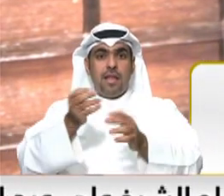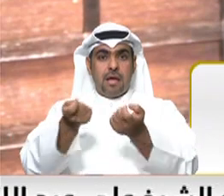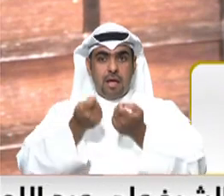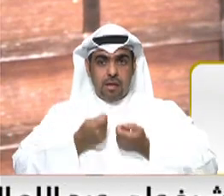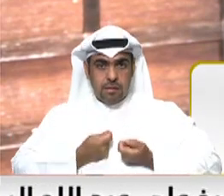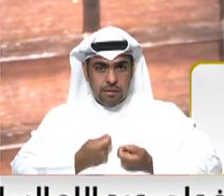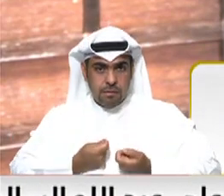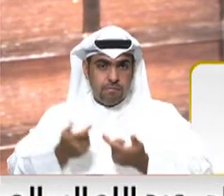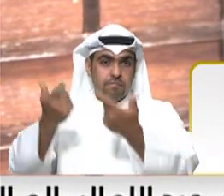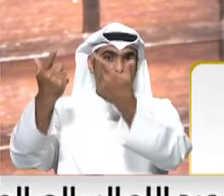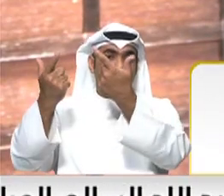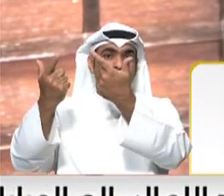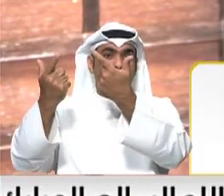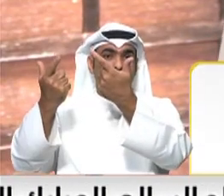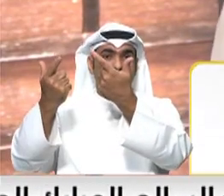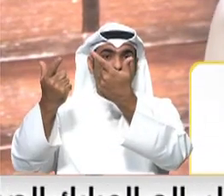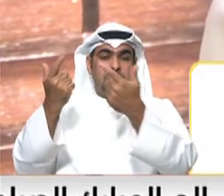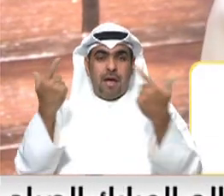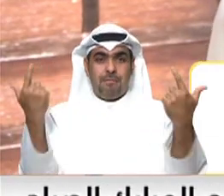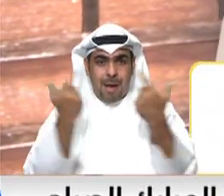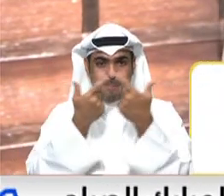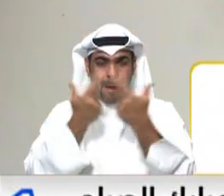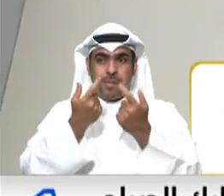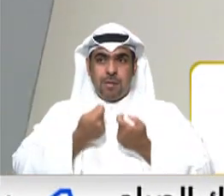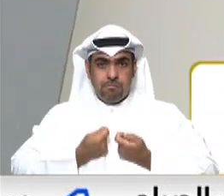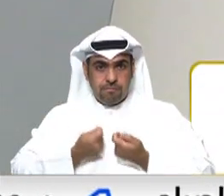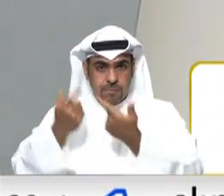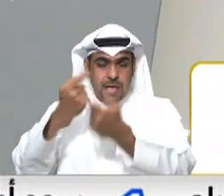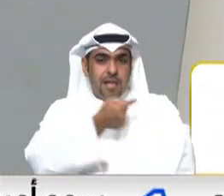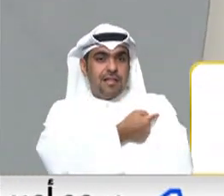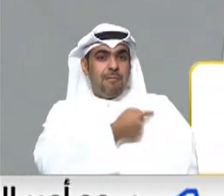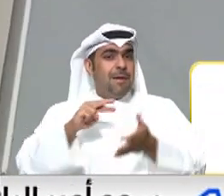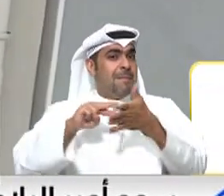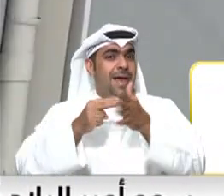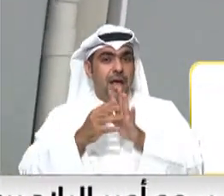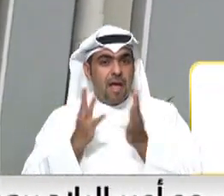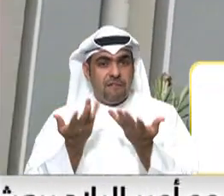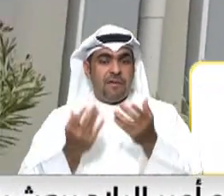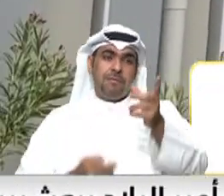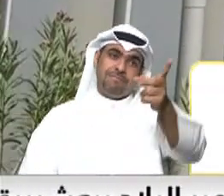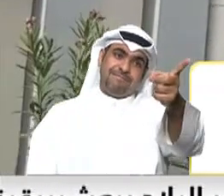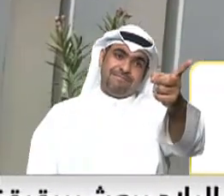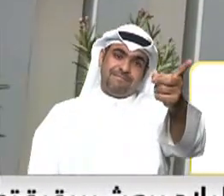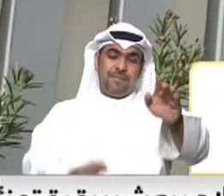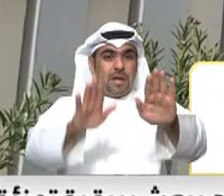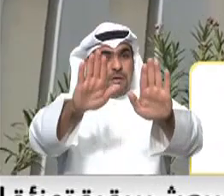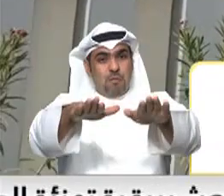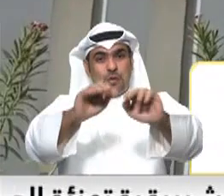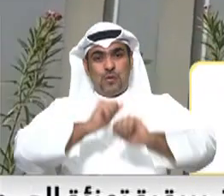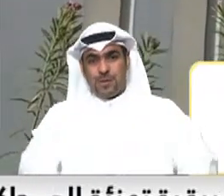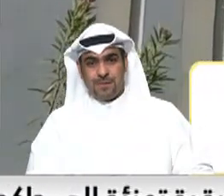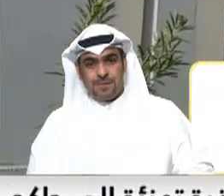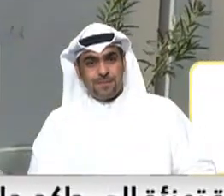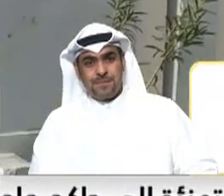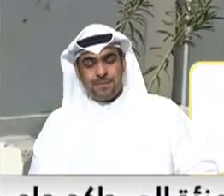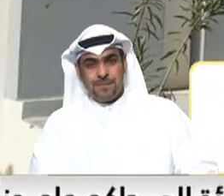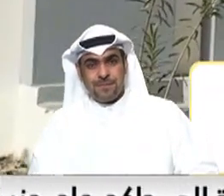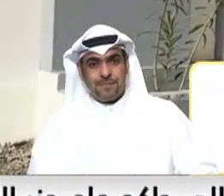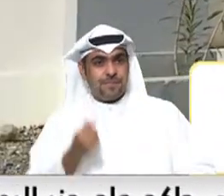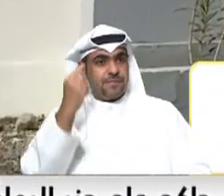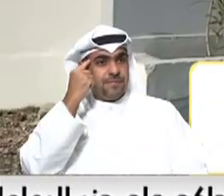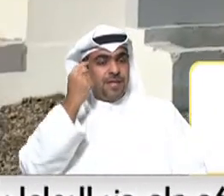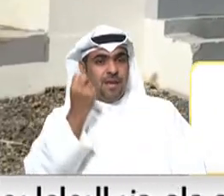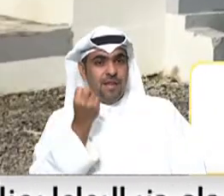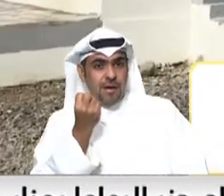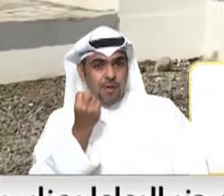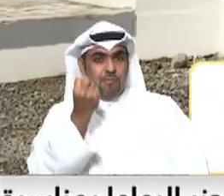تخصصية تهتم بالأم والطفل والطوارئ العامة. مشروع صحي جديد لليمنيين يضاف إلى رصيد